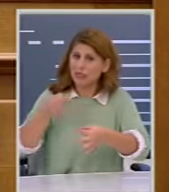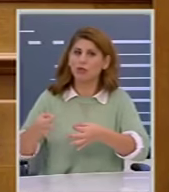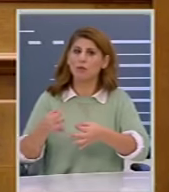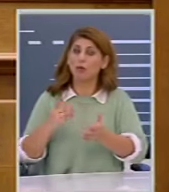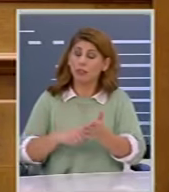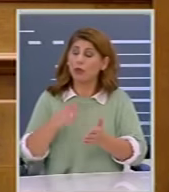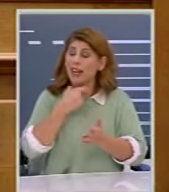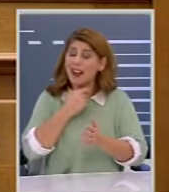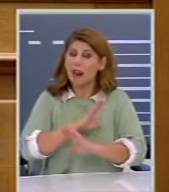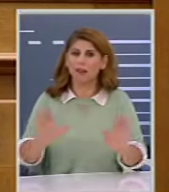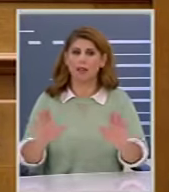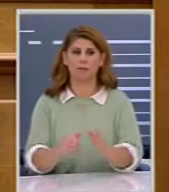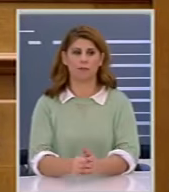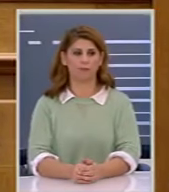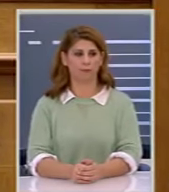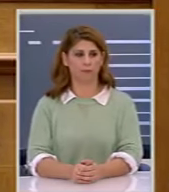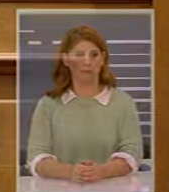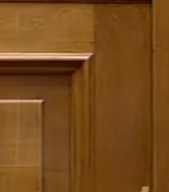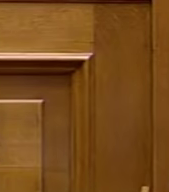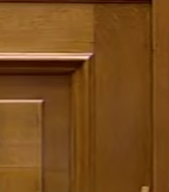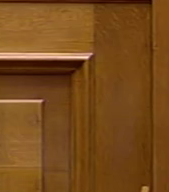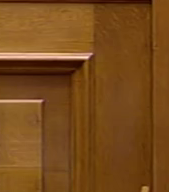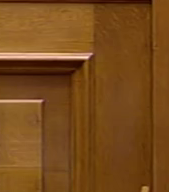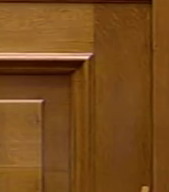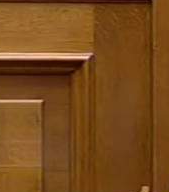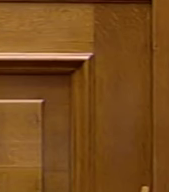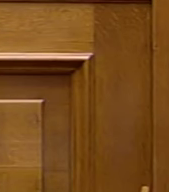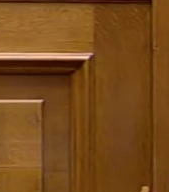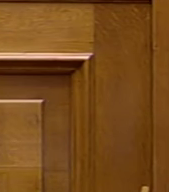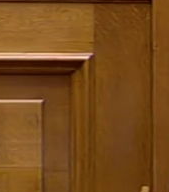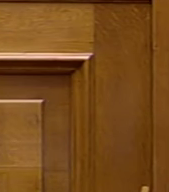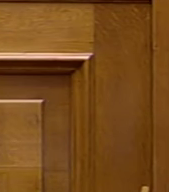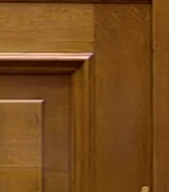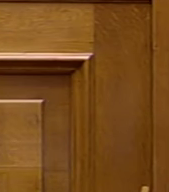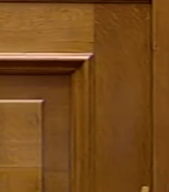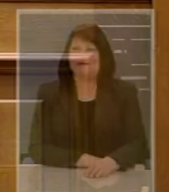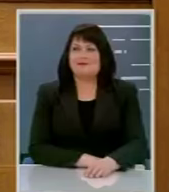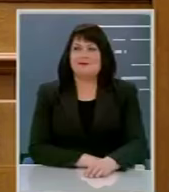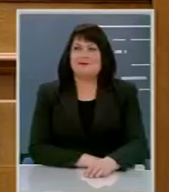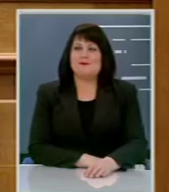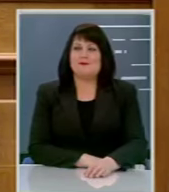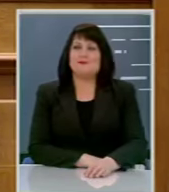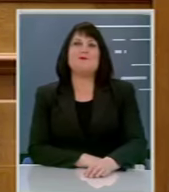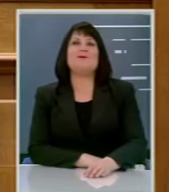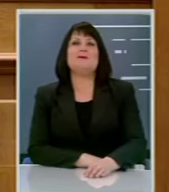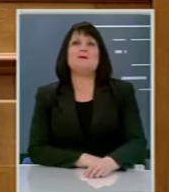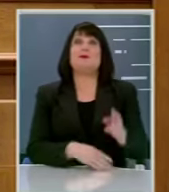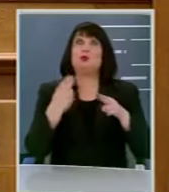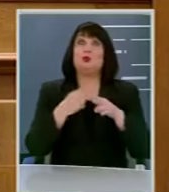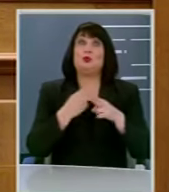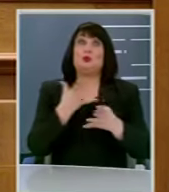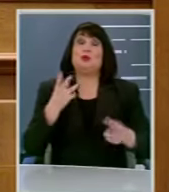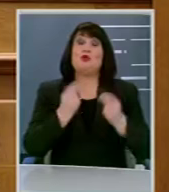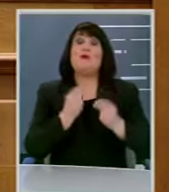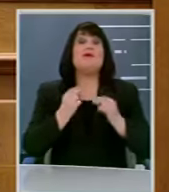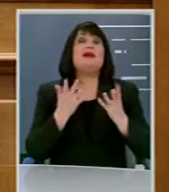είναι αναγκαιότητα. Και να πούμε μερικά αντικειμενικά προβλήματα, τα οποία ξεχάστηκαν στην αίθουσα. Οι ίδιοι αγρότες μας λένε το μείζον πρόβλημα της μικτινοτρόφης,